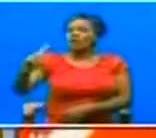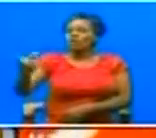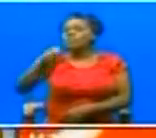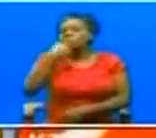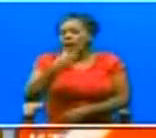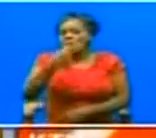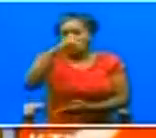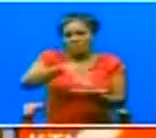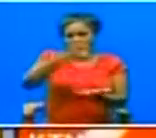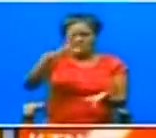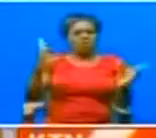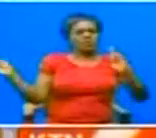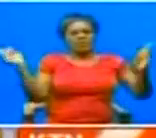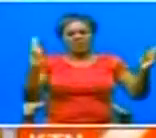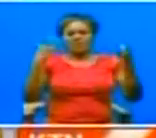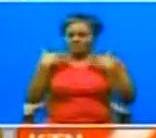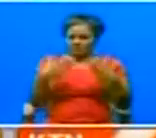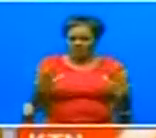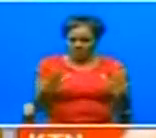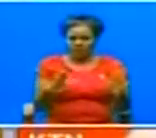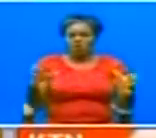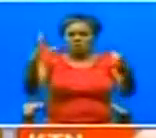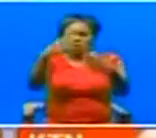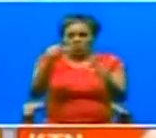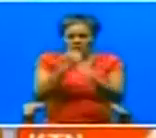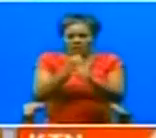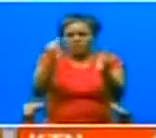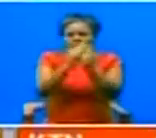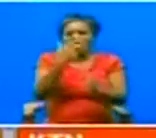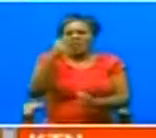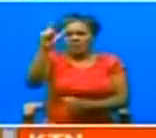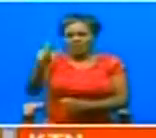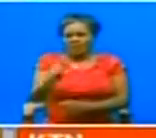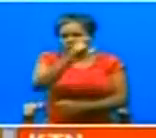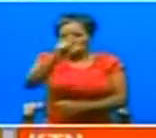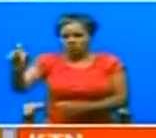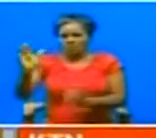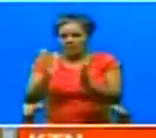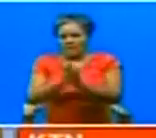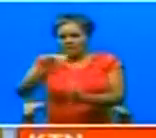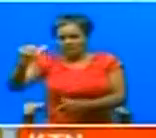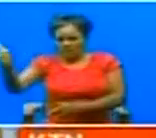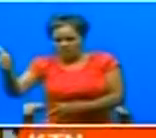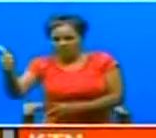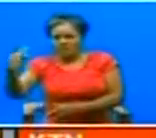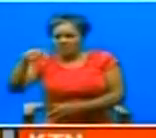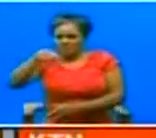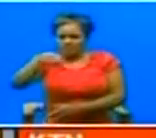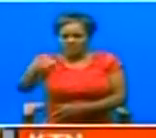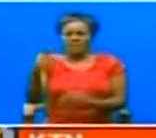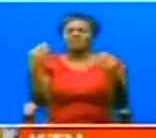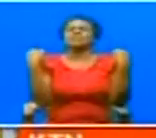matibabu ya ziada yalikuwa tayari. Kupitia ushirikiano wa shirika la Msalaba Mwekundu na lile la Amref, Khadija akiwa